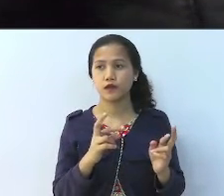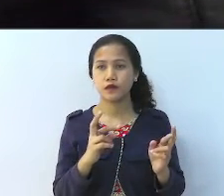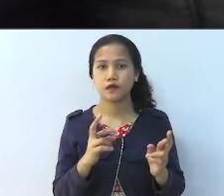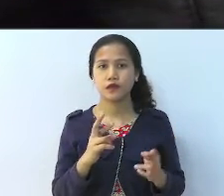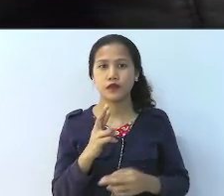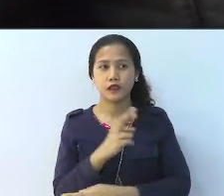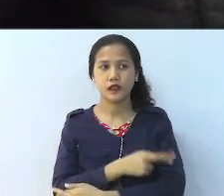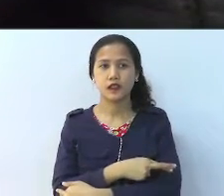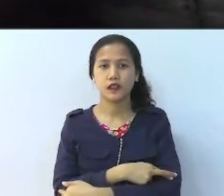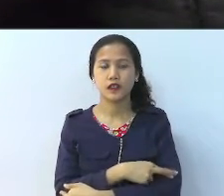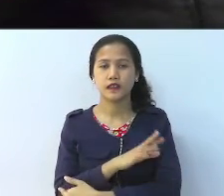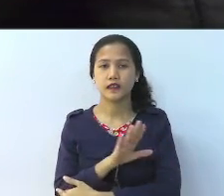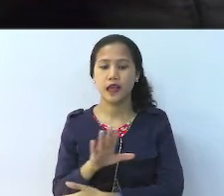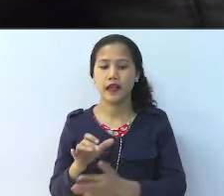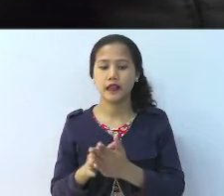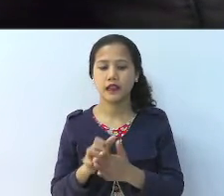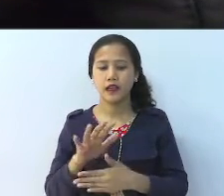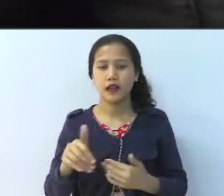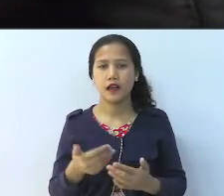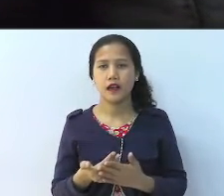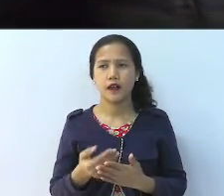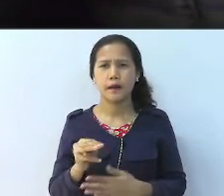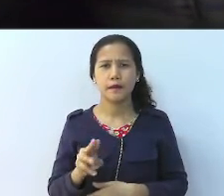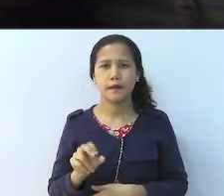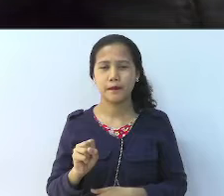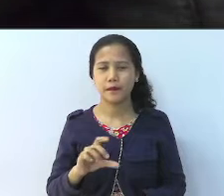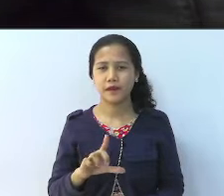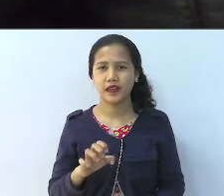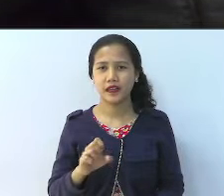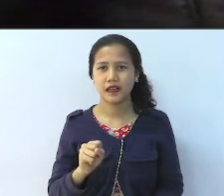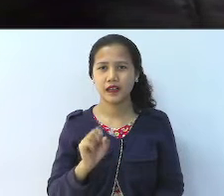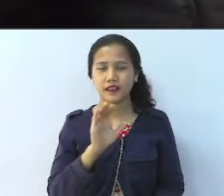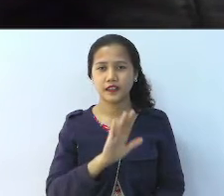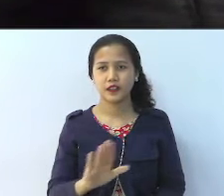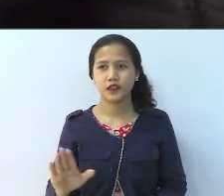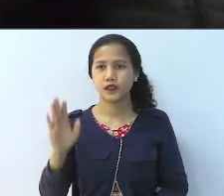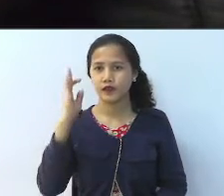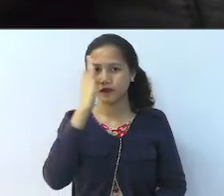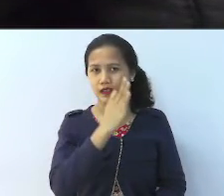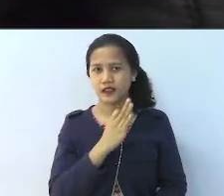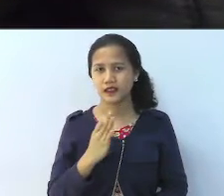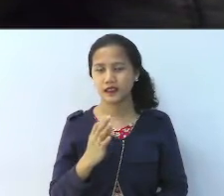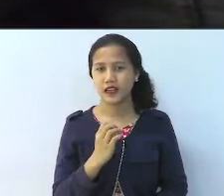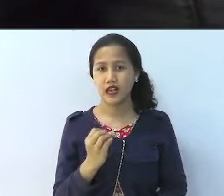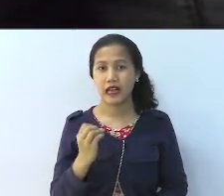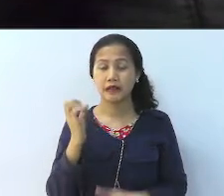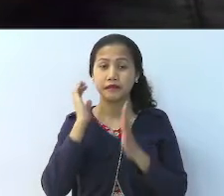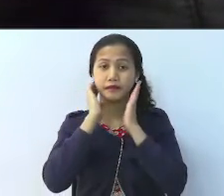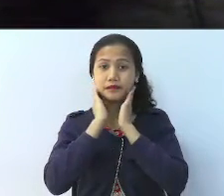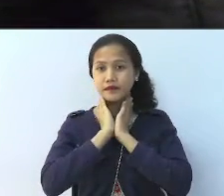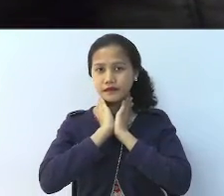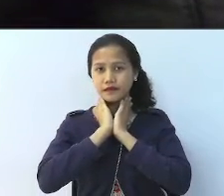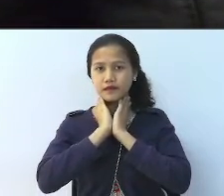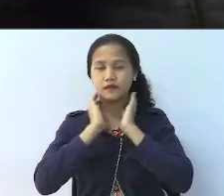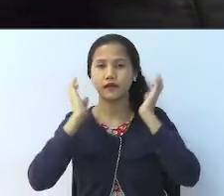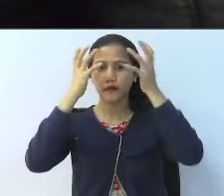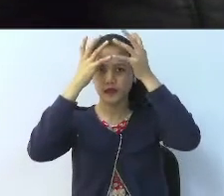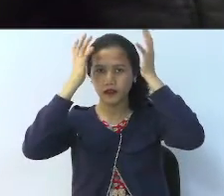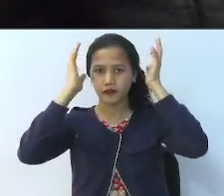yan. Pwede nyo pong gawin ng mga exercises na yan. Very safe po ang mga yan na gawin